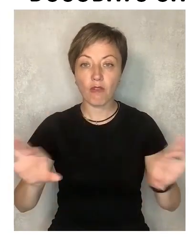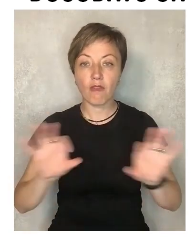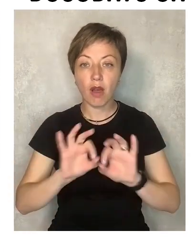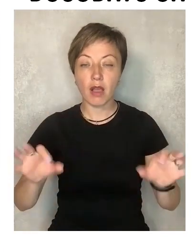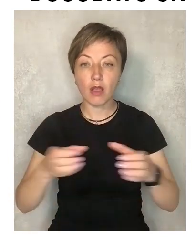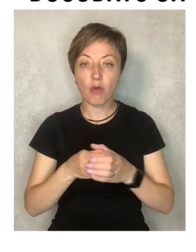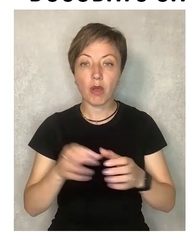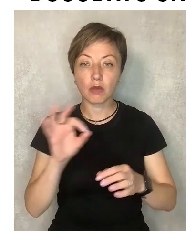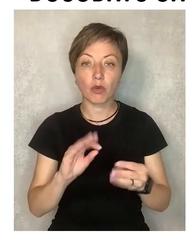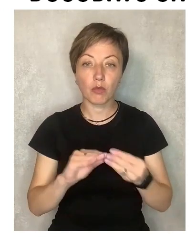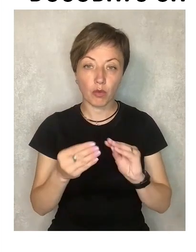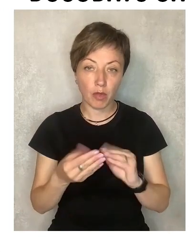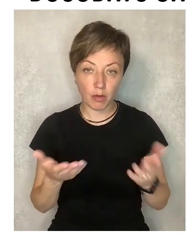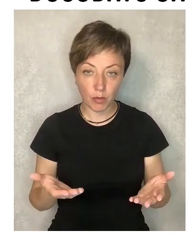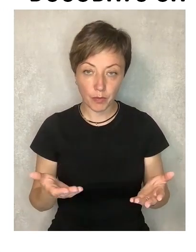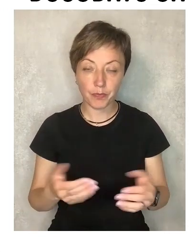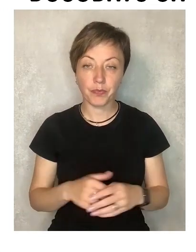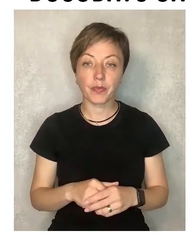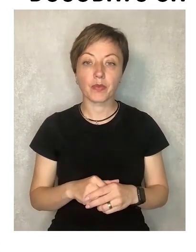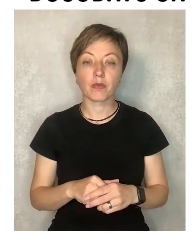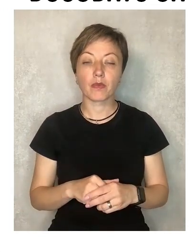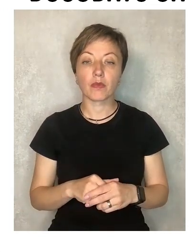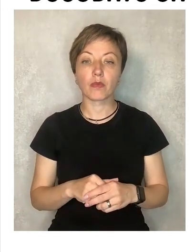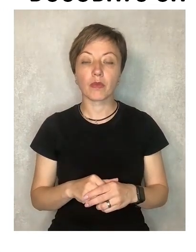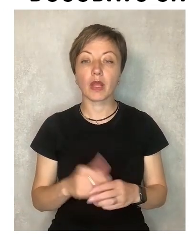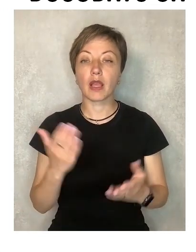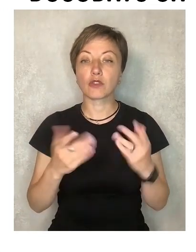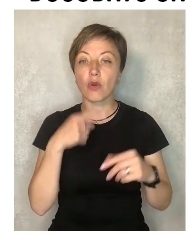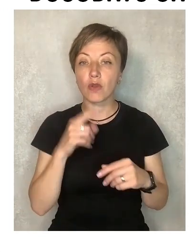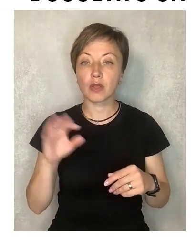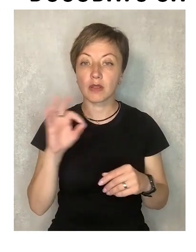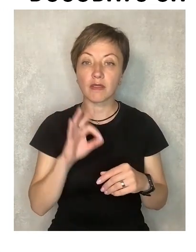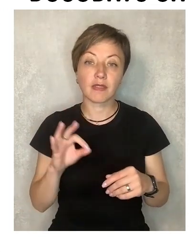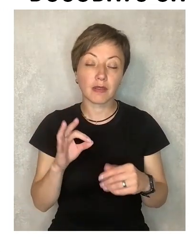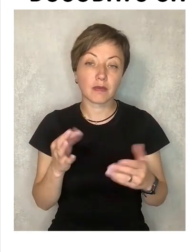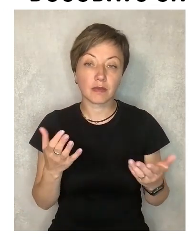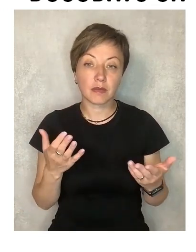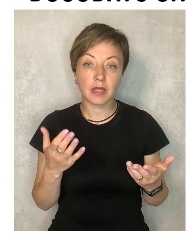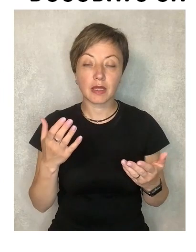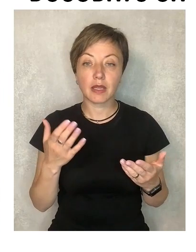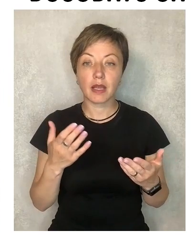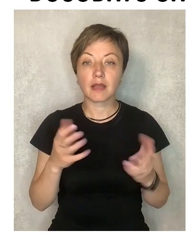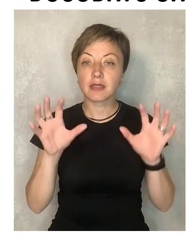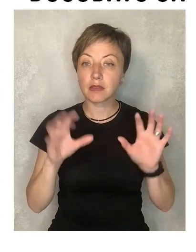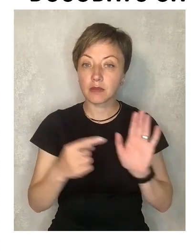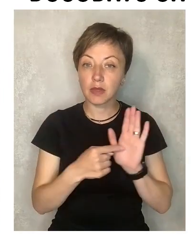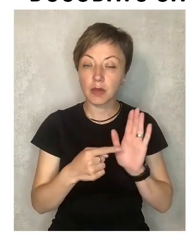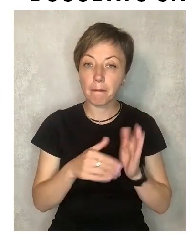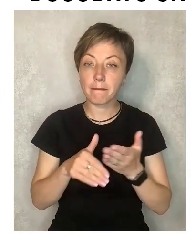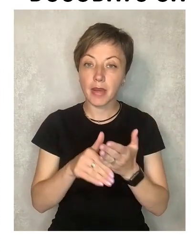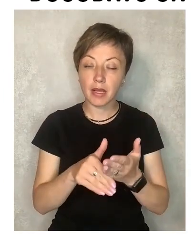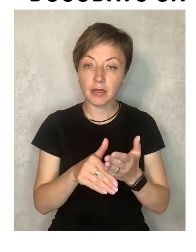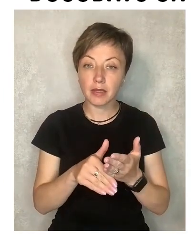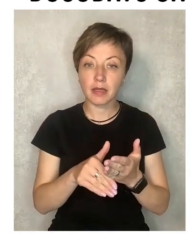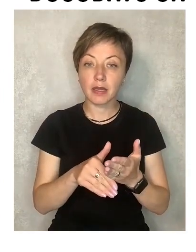там проблему, да, яка є. Якщо говорити теж в теорії залучення, то є такий метод, який називається deliberation, типу